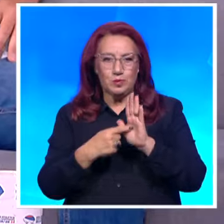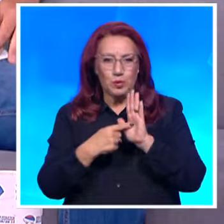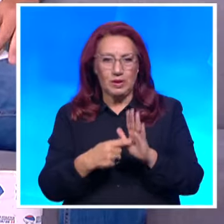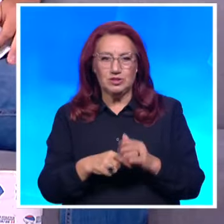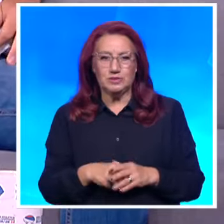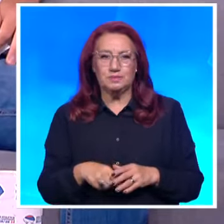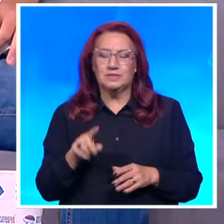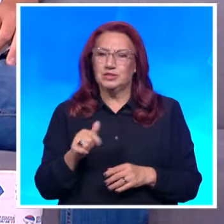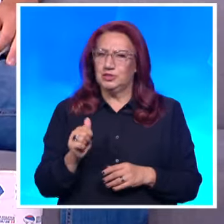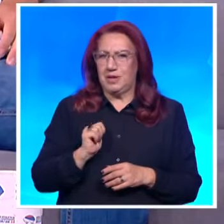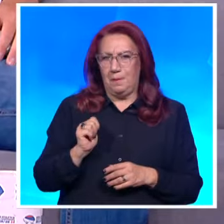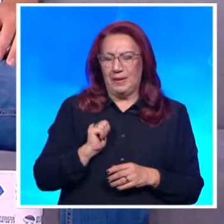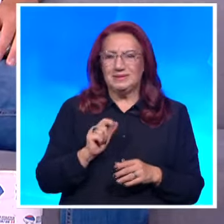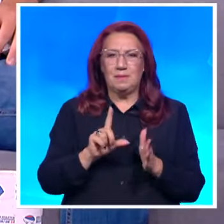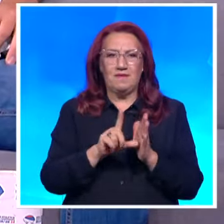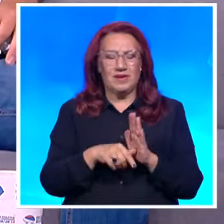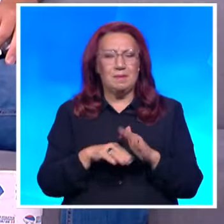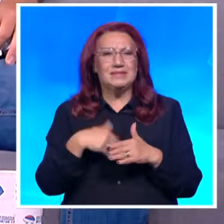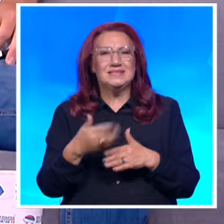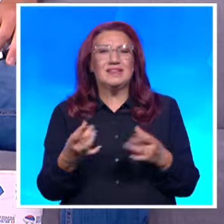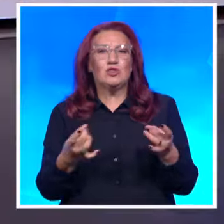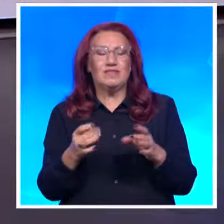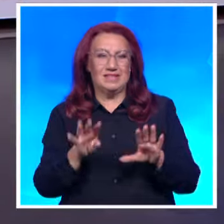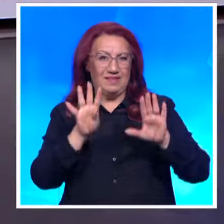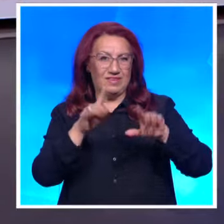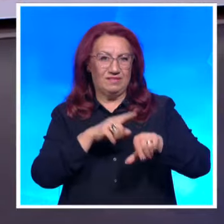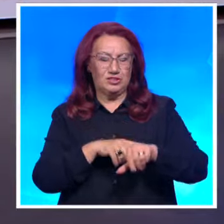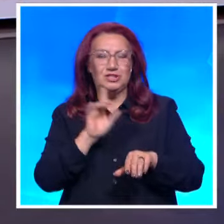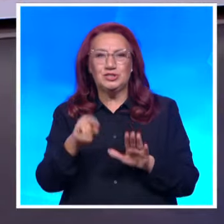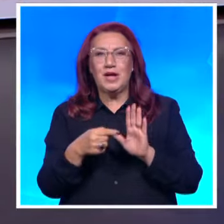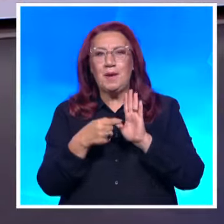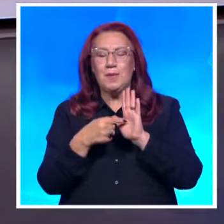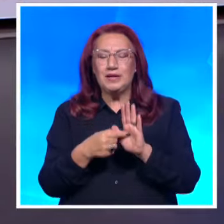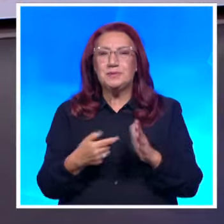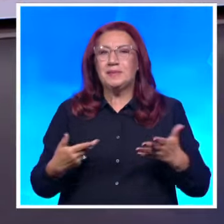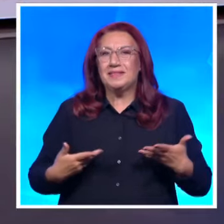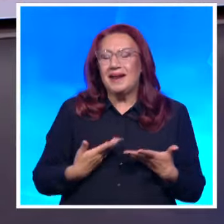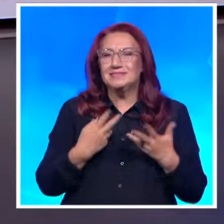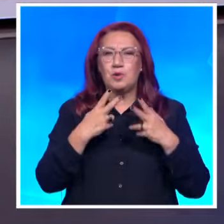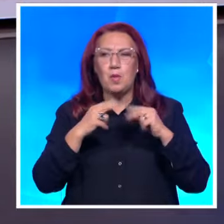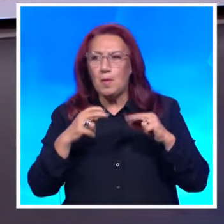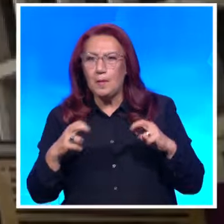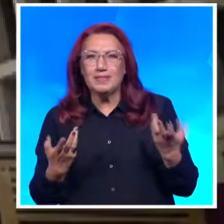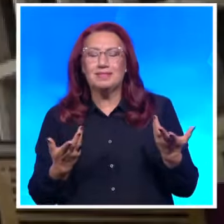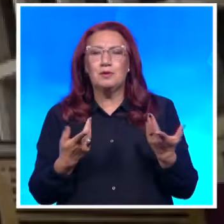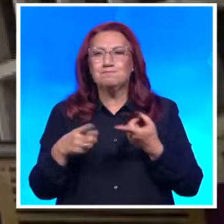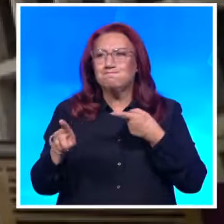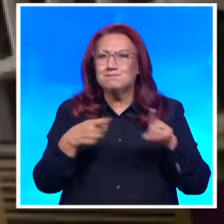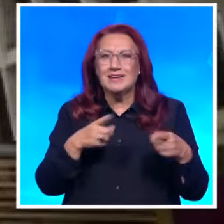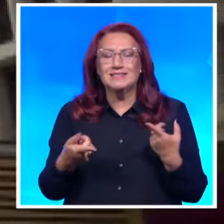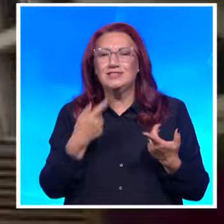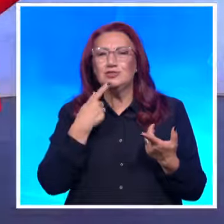време след новините в 9. Ми звучи много подходящо за това да показваме ексклузивно, любопитно и различно от мейнстрима